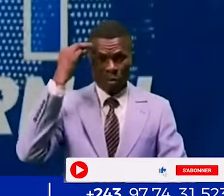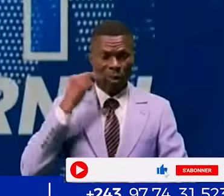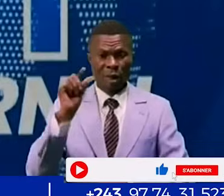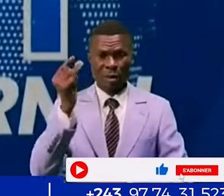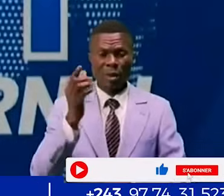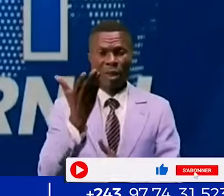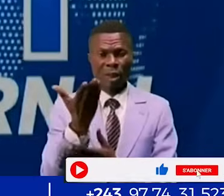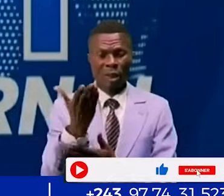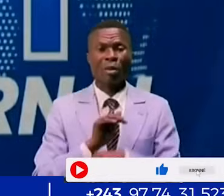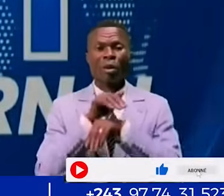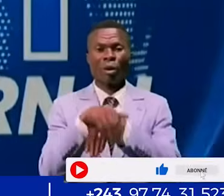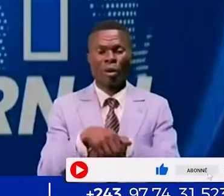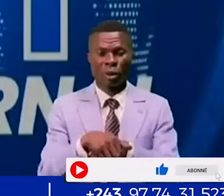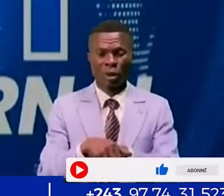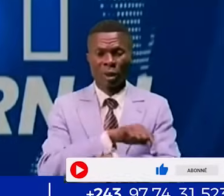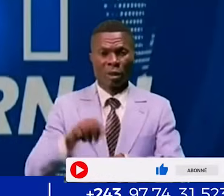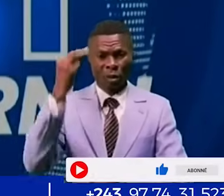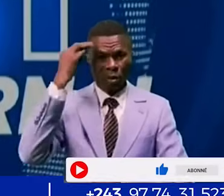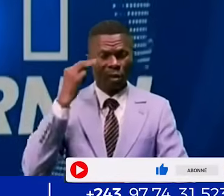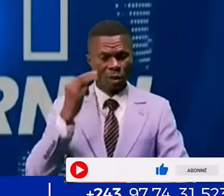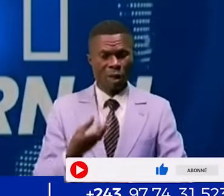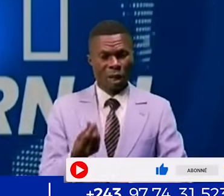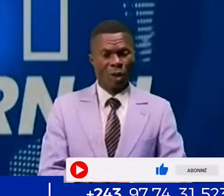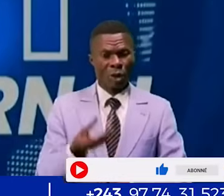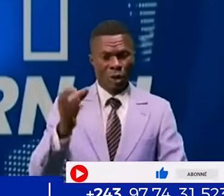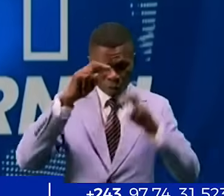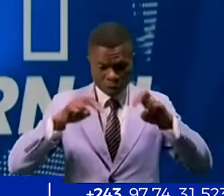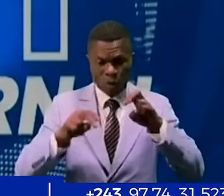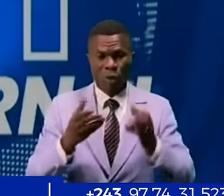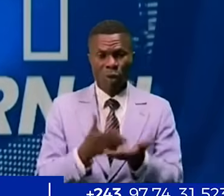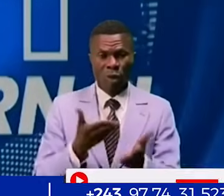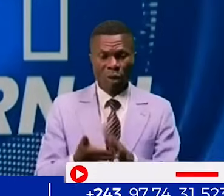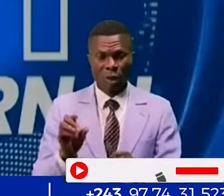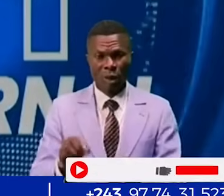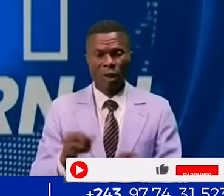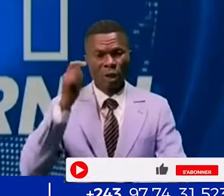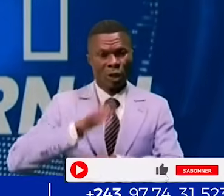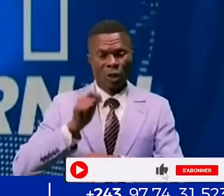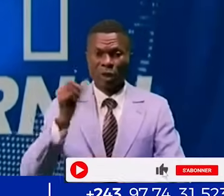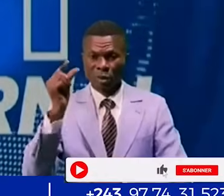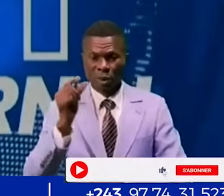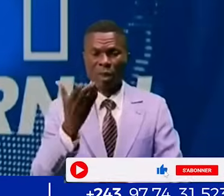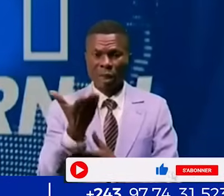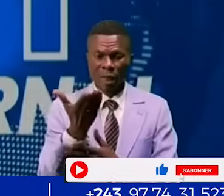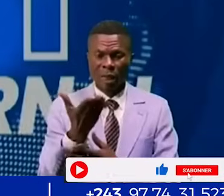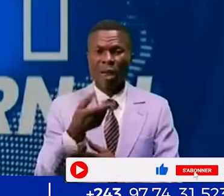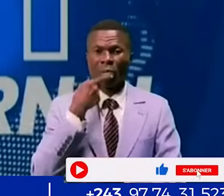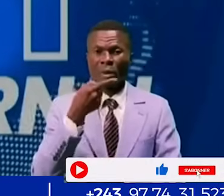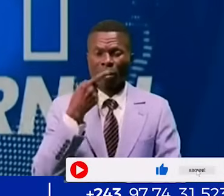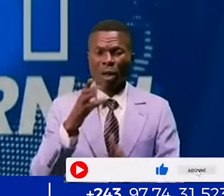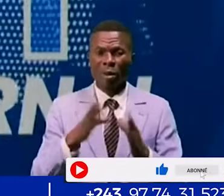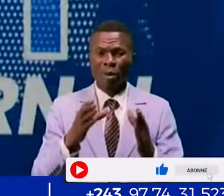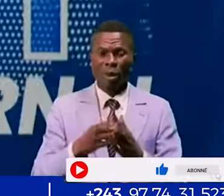plaide pour l'implication de ce ministère en vue du financement des recherches géologiques dans les gisements miniers. Il a abordé la question